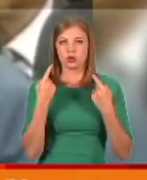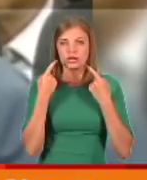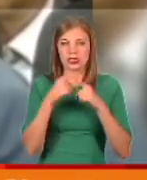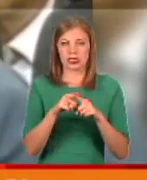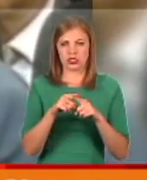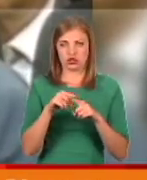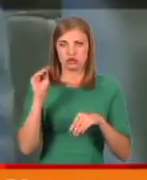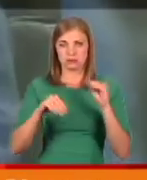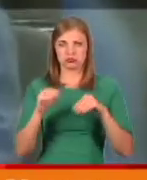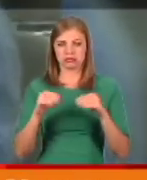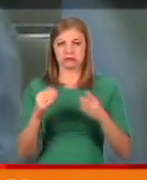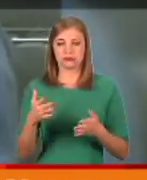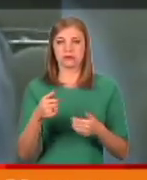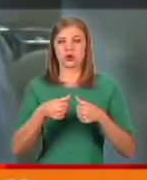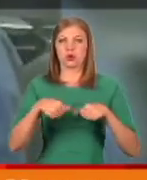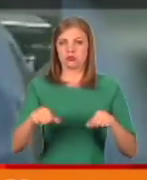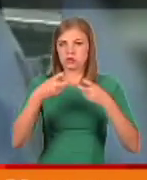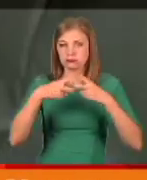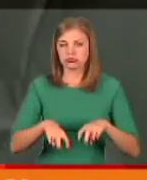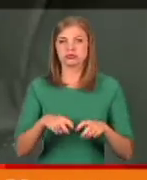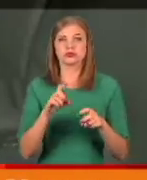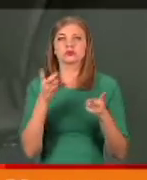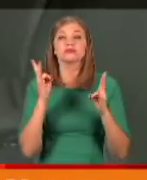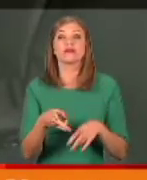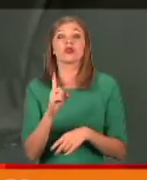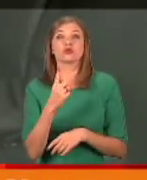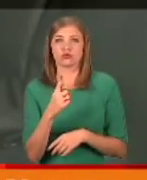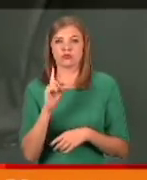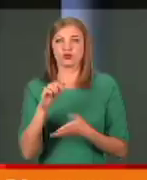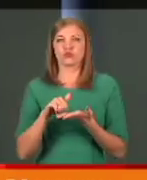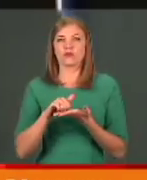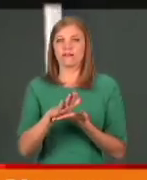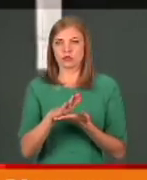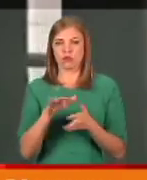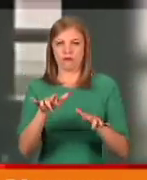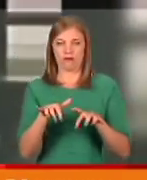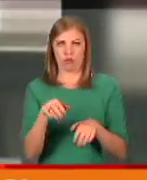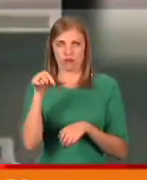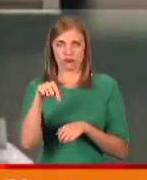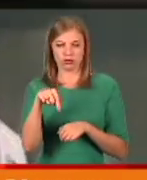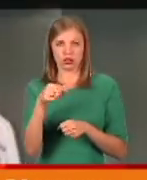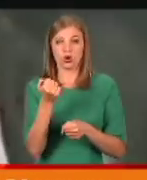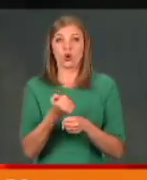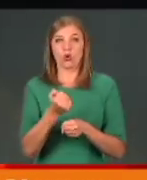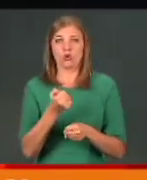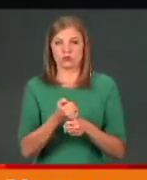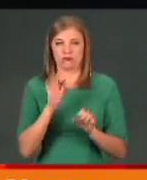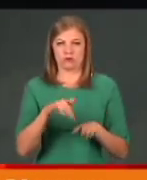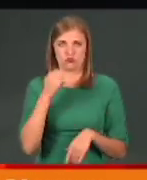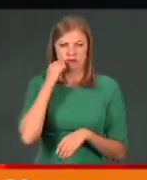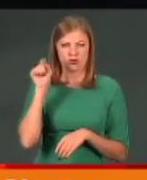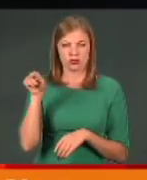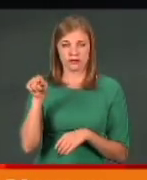тактико-технічними характеристиками. Комісія з'ясовує, аварія сталася, бо відмовив бортовий комп'ютер, розроблений у